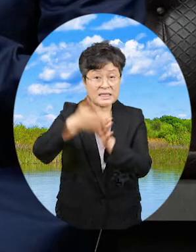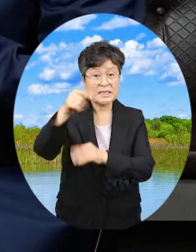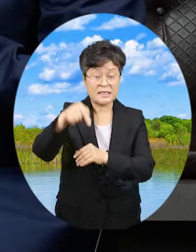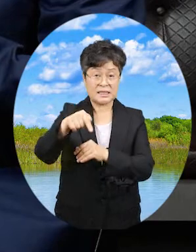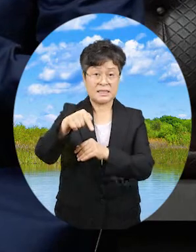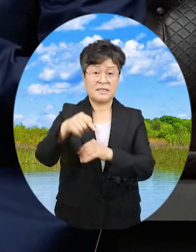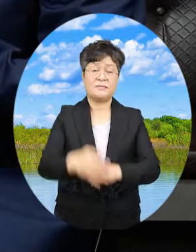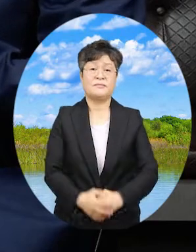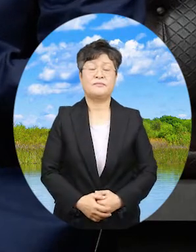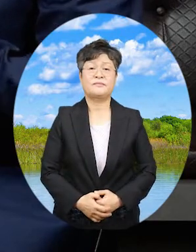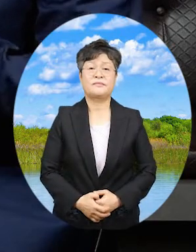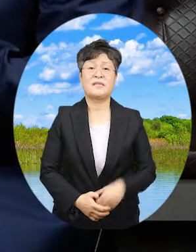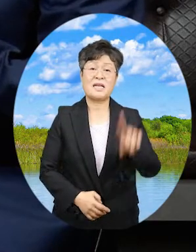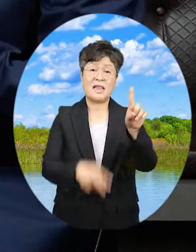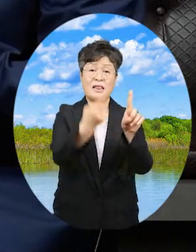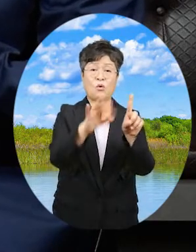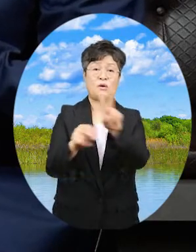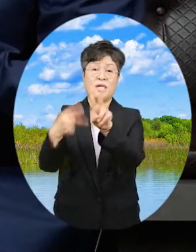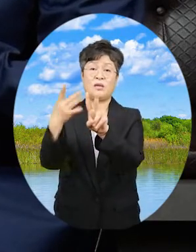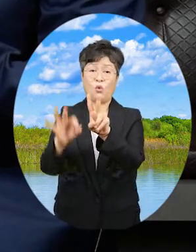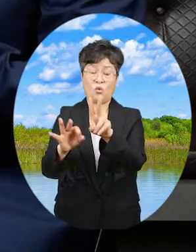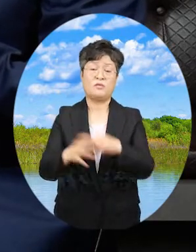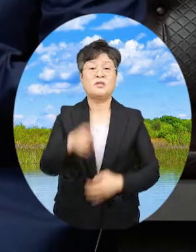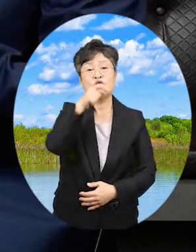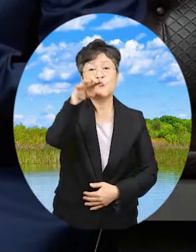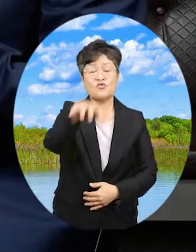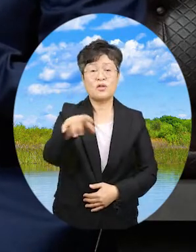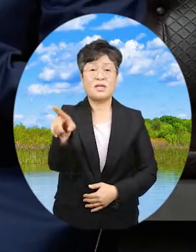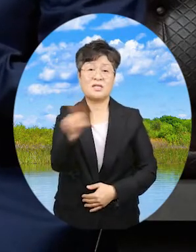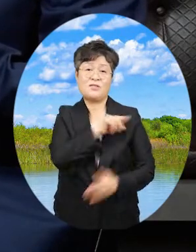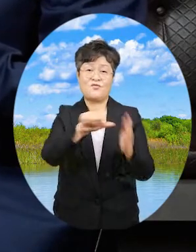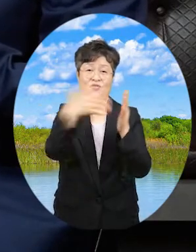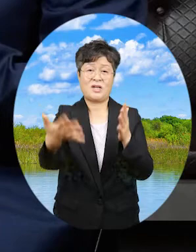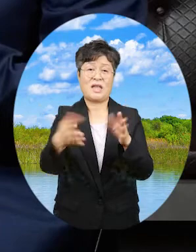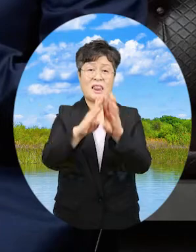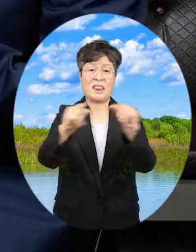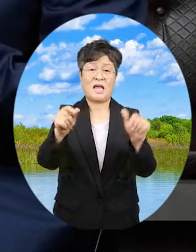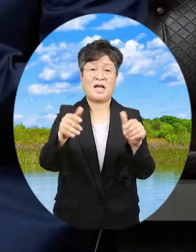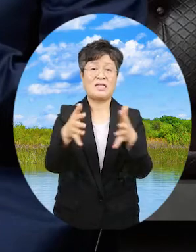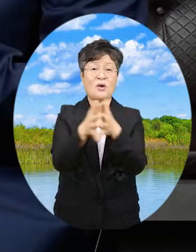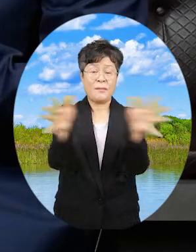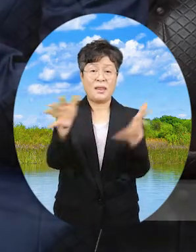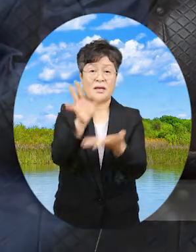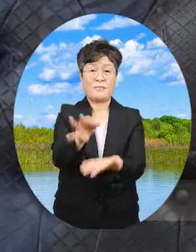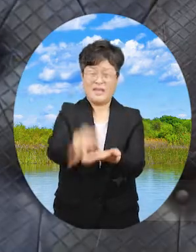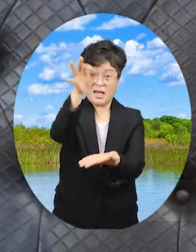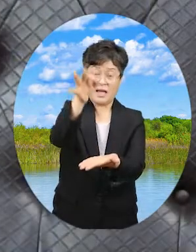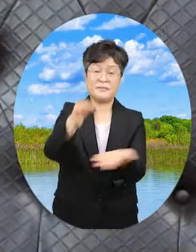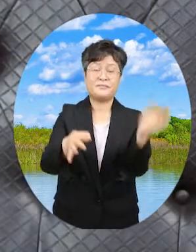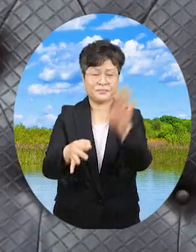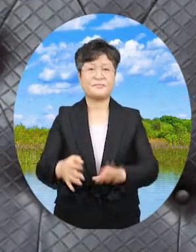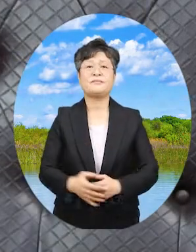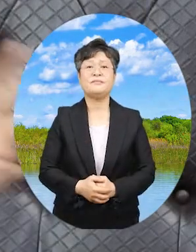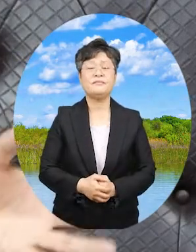보면 유일한 데이트 코스이기도 했는데 그런 낭만과 추억이 서린 원천 유원지가 사실은 이제 광교 호수공원으로 바뀐 거거든요.